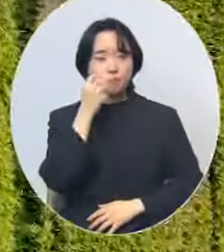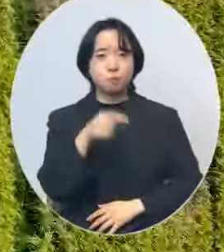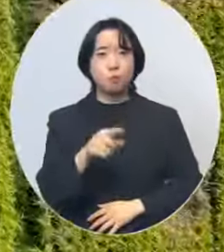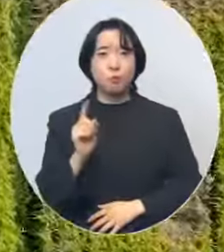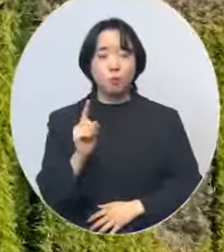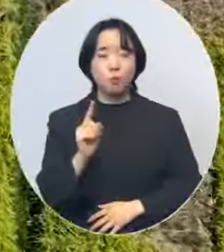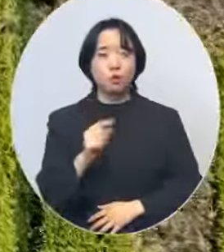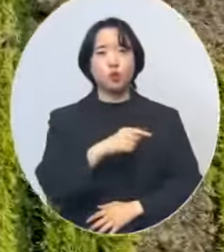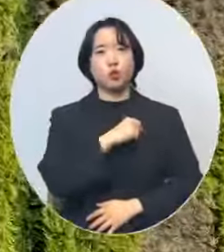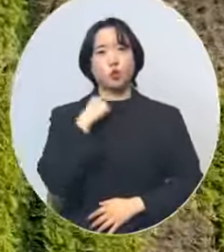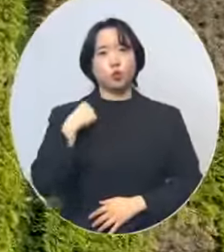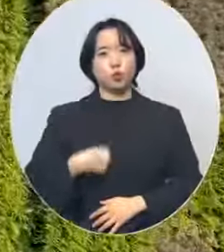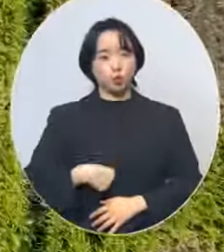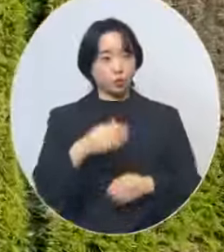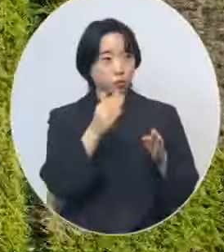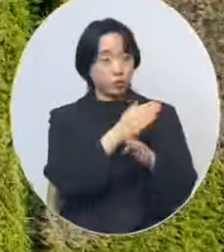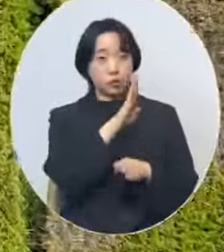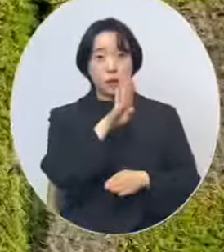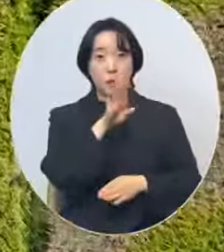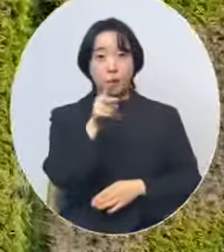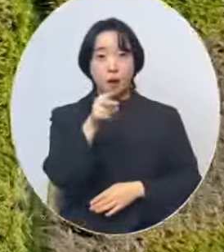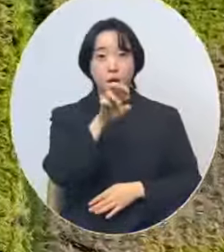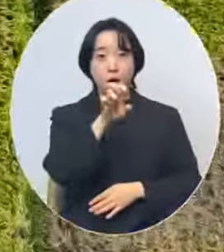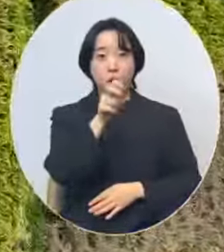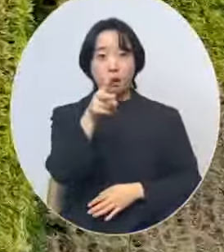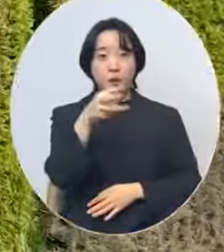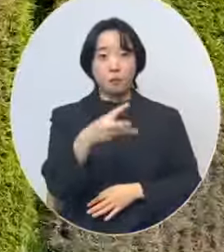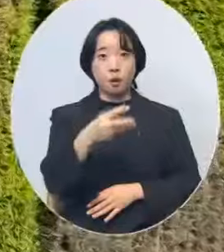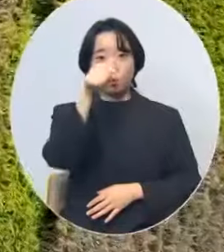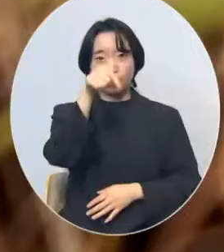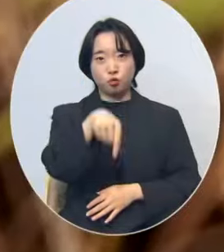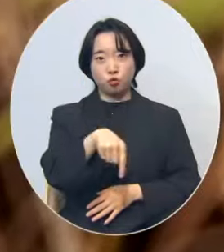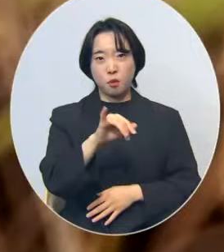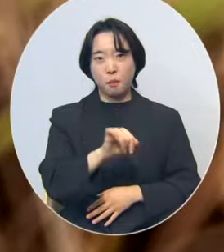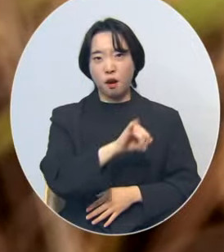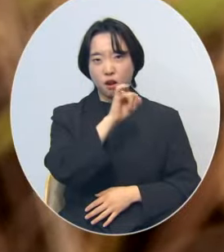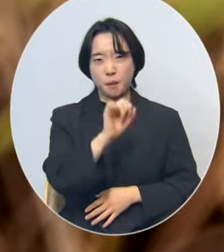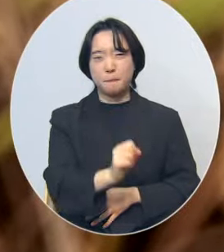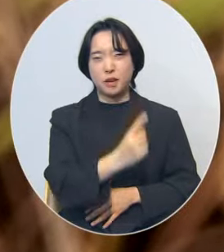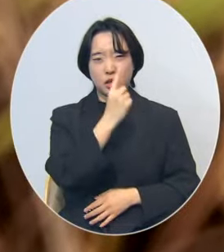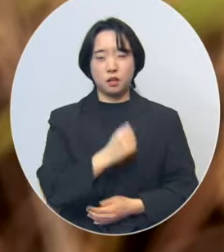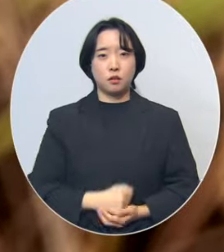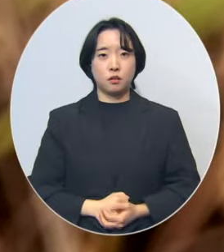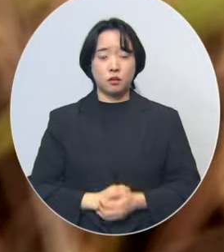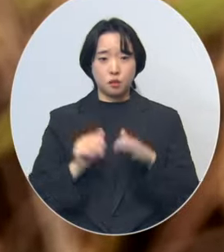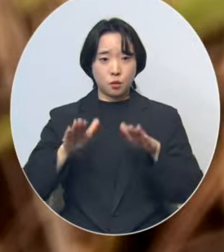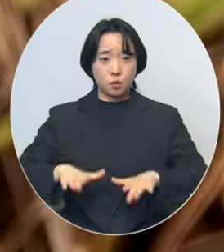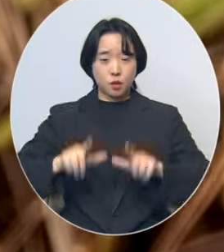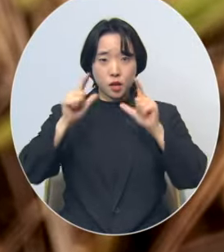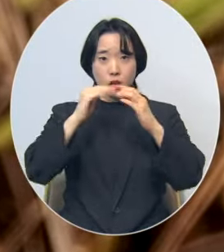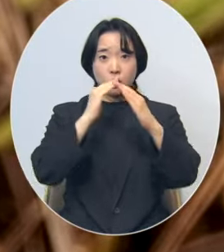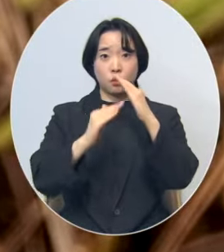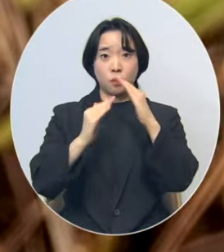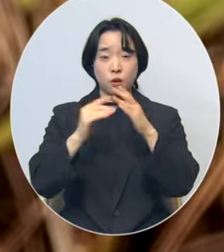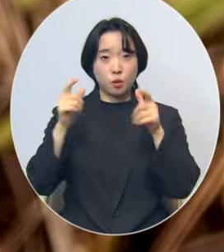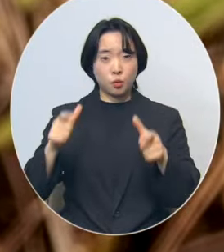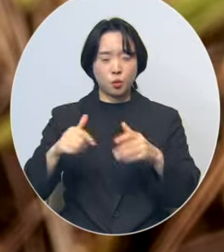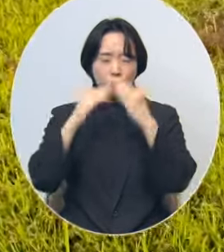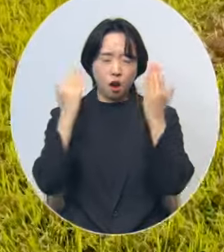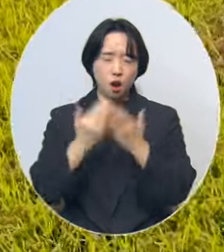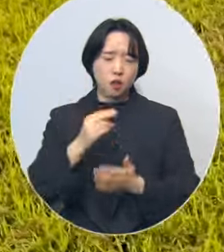중국 남부 지역에서 날아온 멸국 가 별을 말려 죽인 겁니다 올해 전라 남북도는 벼멸구 피해가